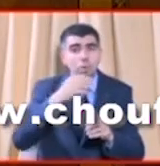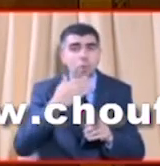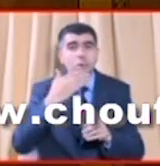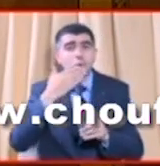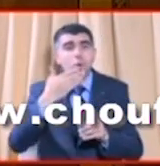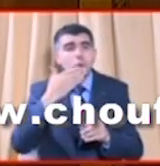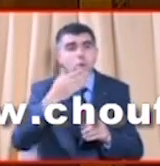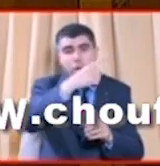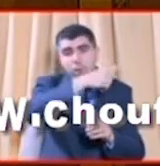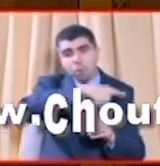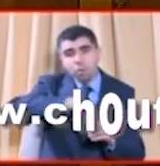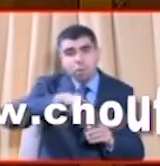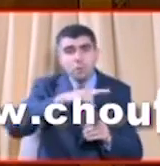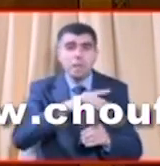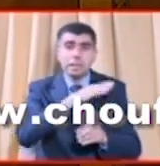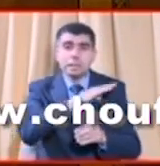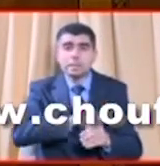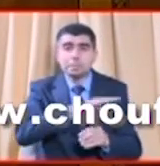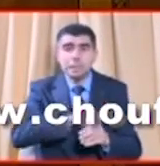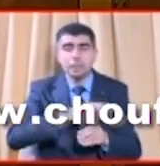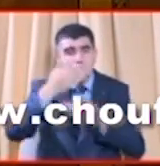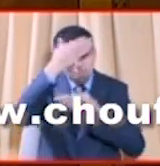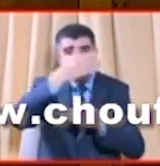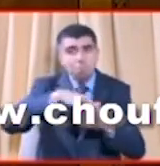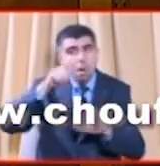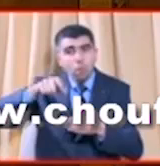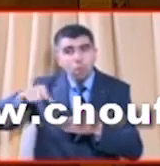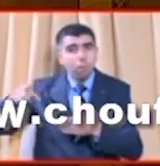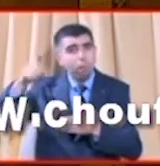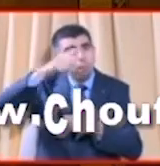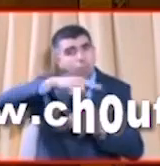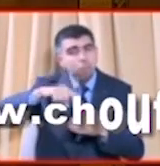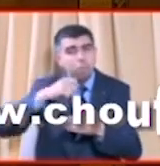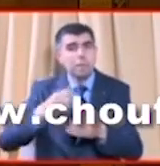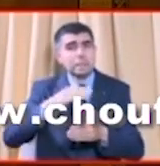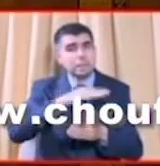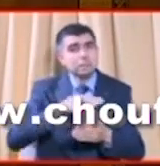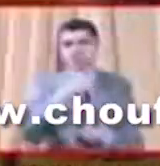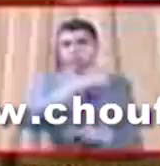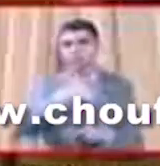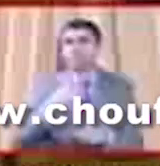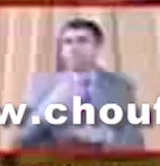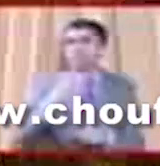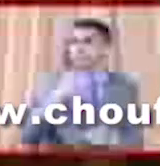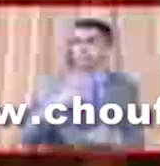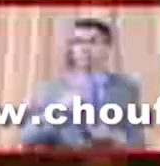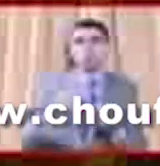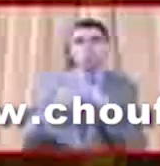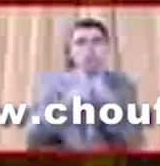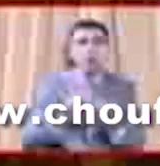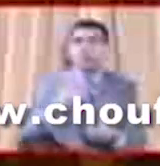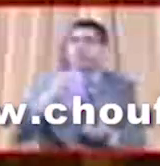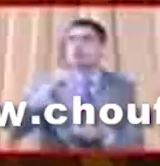على صبرهم ودعوتهم الصريحة والضمنية إلى المزيد من الصبر. وغنبقى نقولها لهم